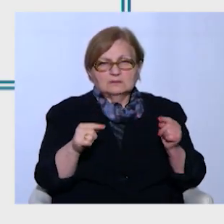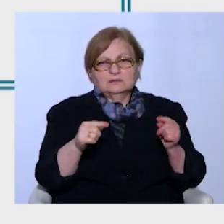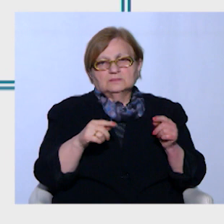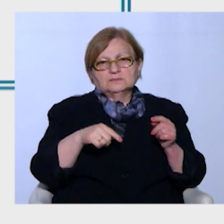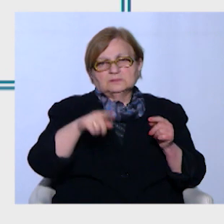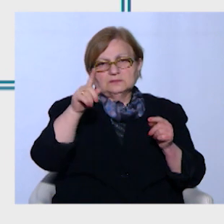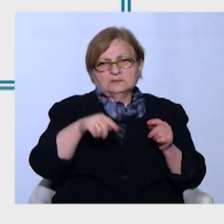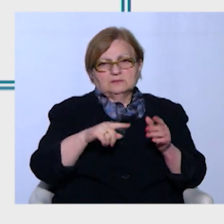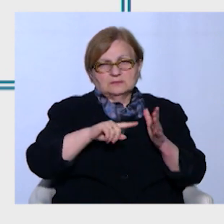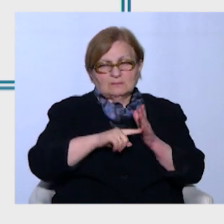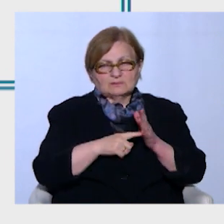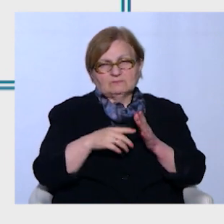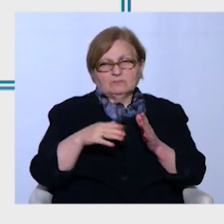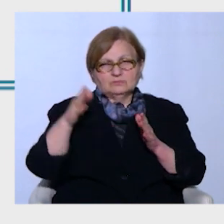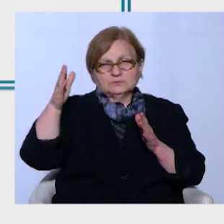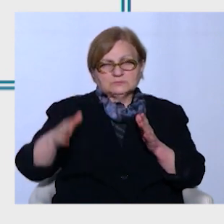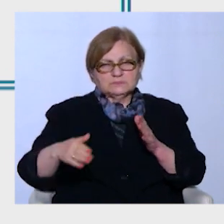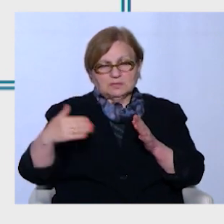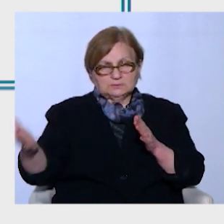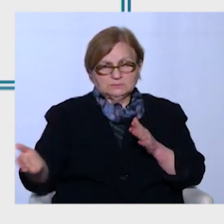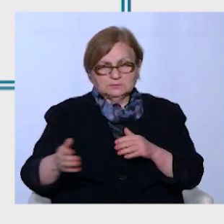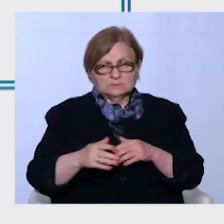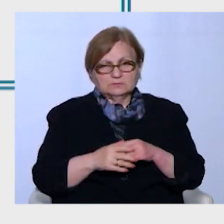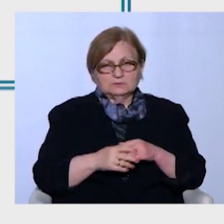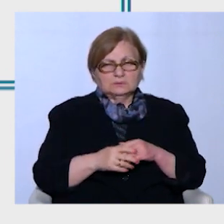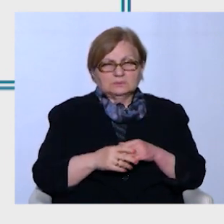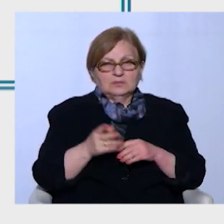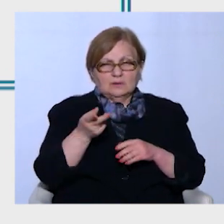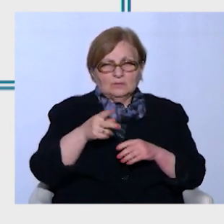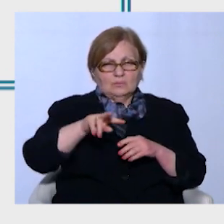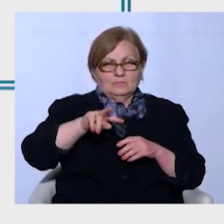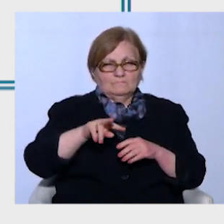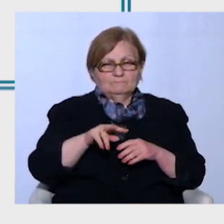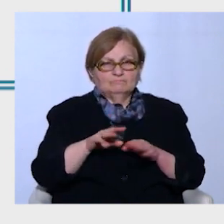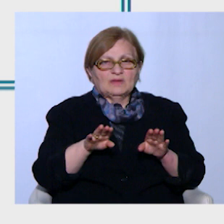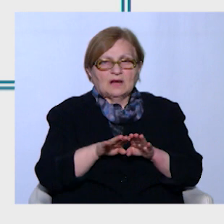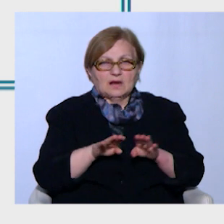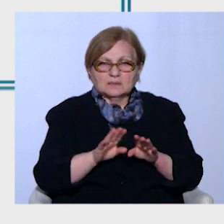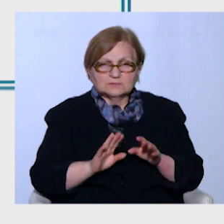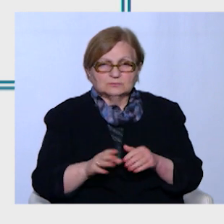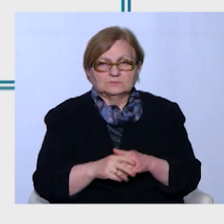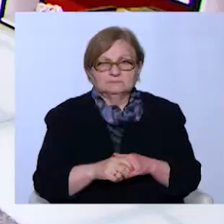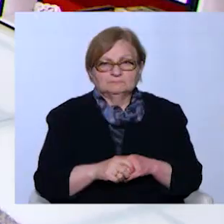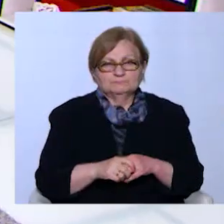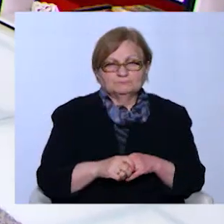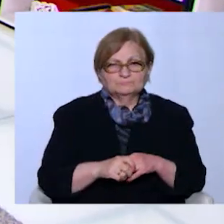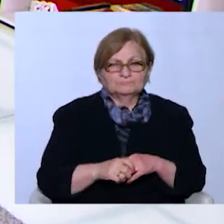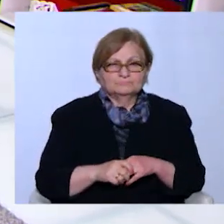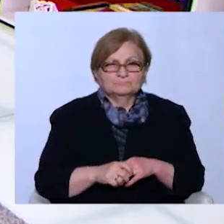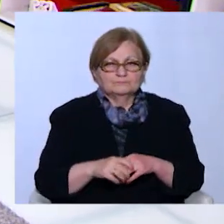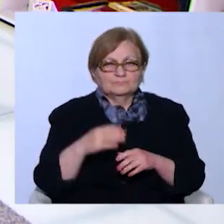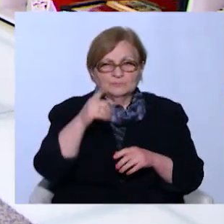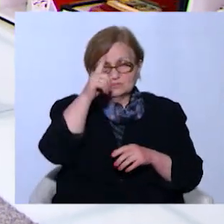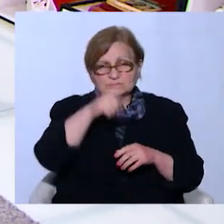გამრავლებული სიგანეზე, ხო? ანუ მისი ორი გვერდის ნამრავლის არატოლი გვერდის ნამრავლია, ხო? მართკუთხედის ფართობია